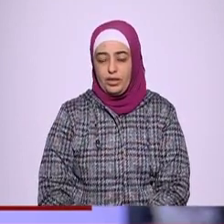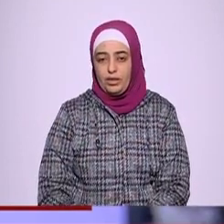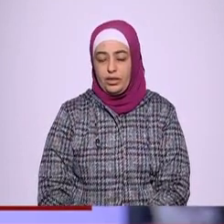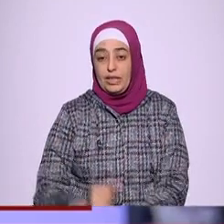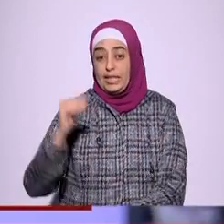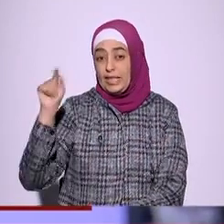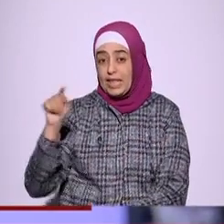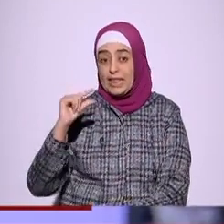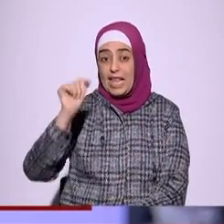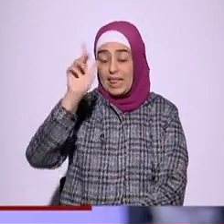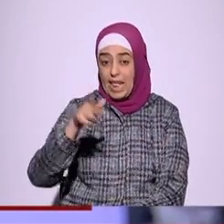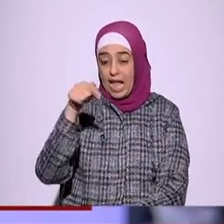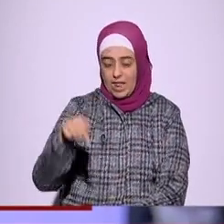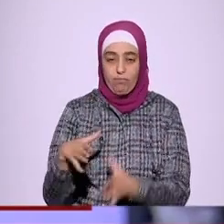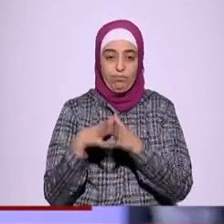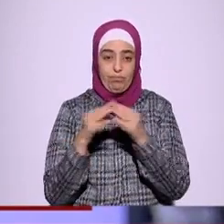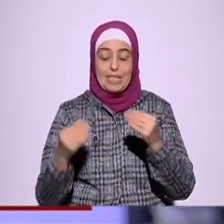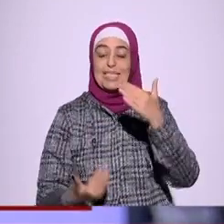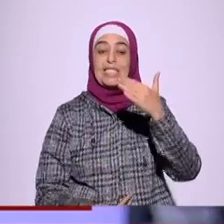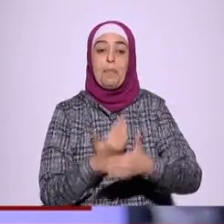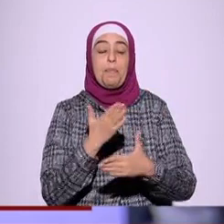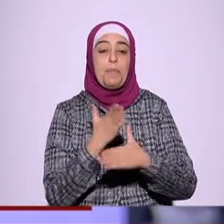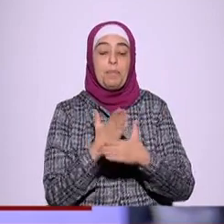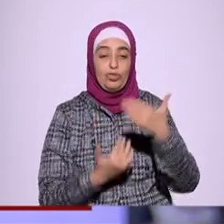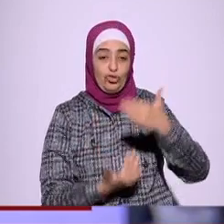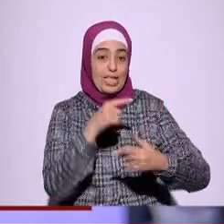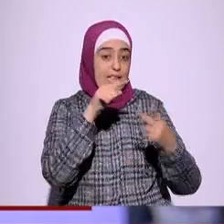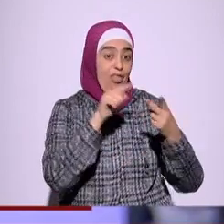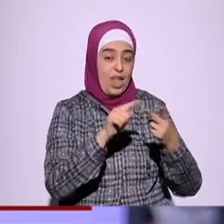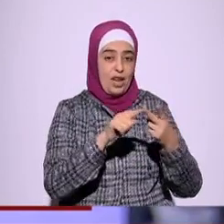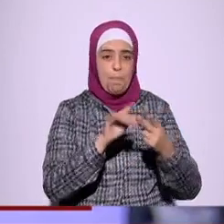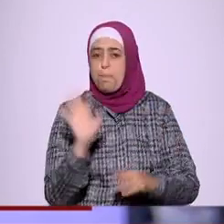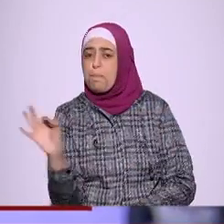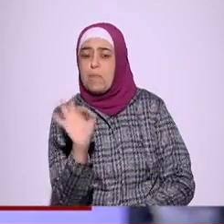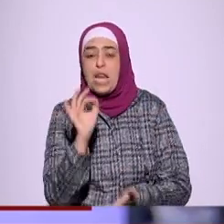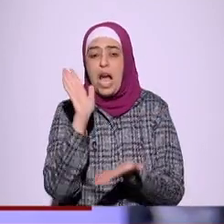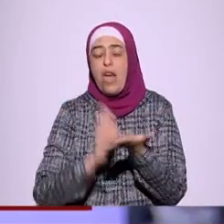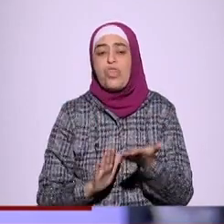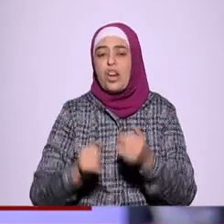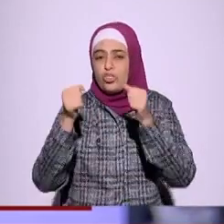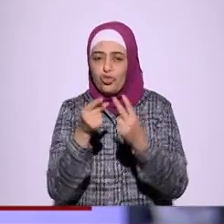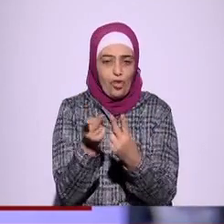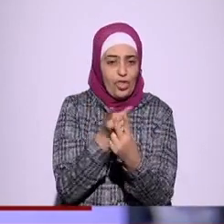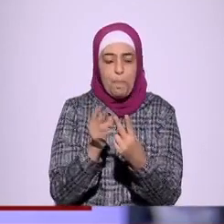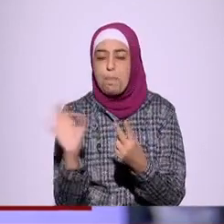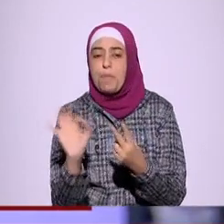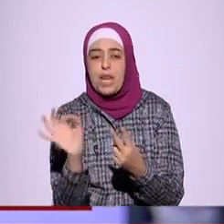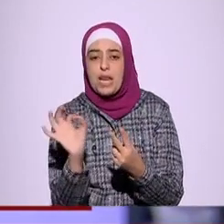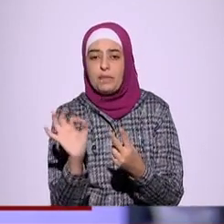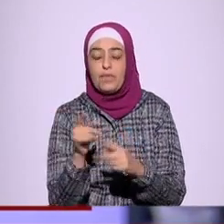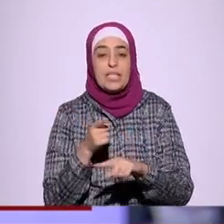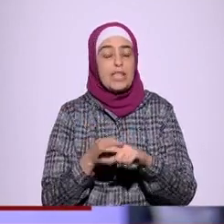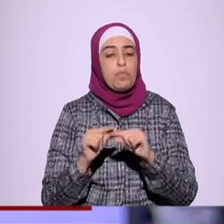دلتا تنتهي الآن مع ظهور السلالة الجديدة، أيهما أخطر وما هي الخطورة في مسألة انتشار